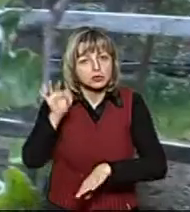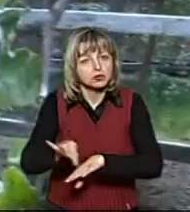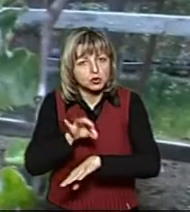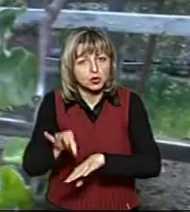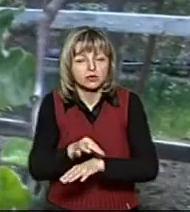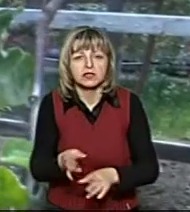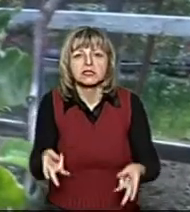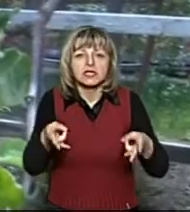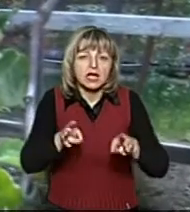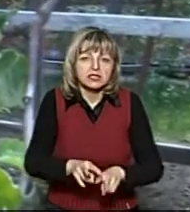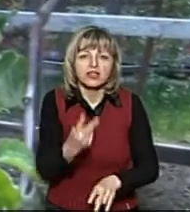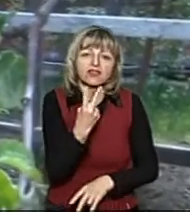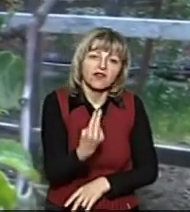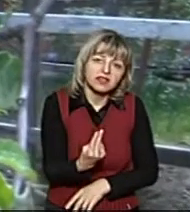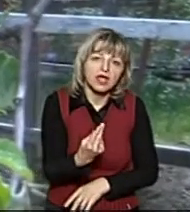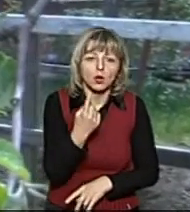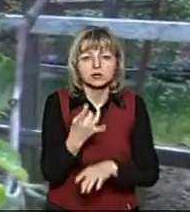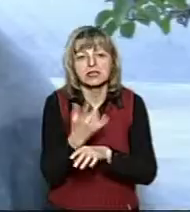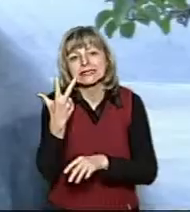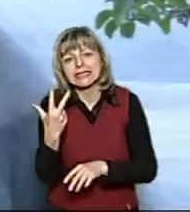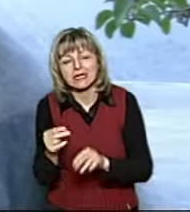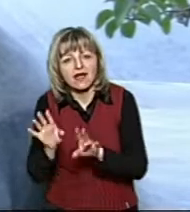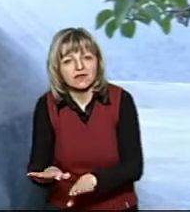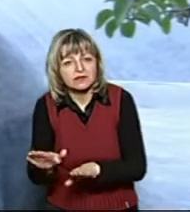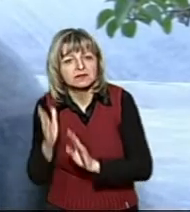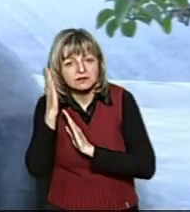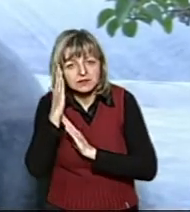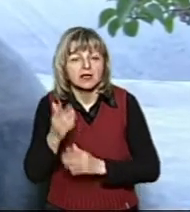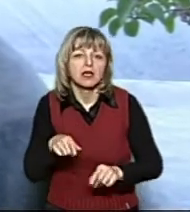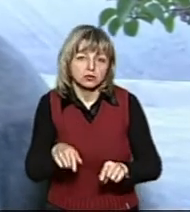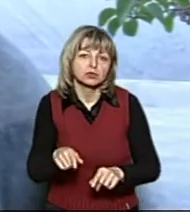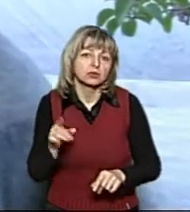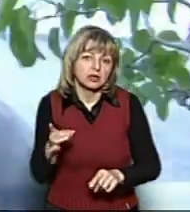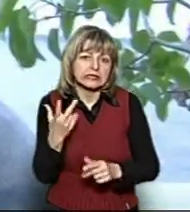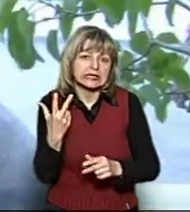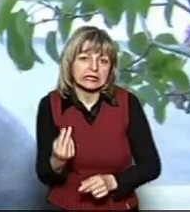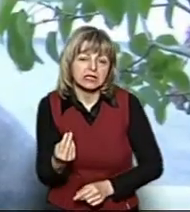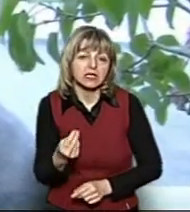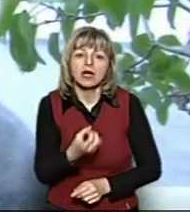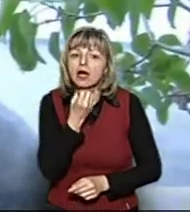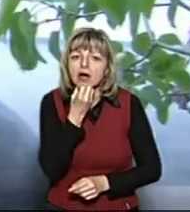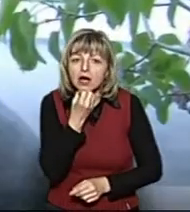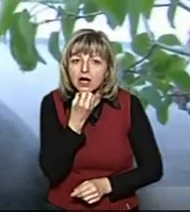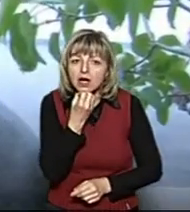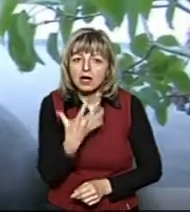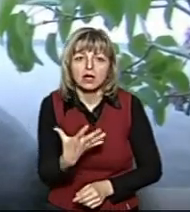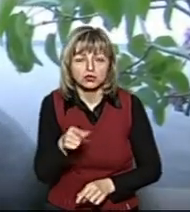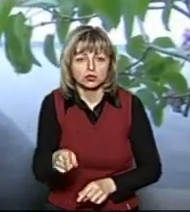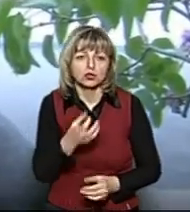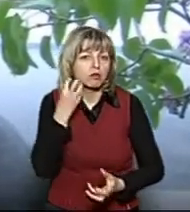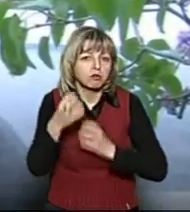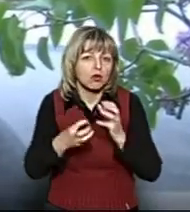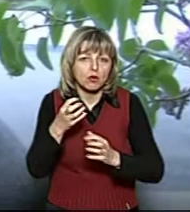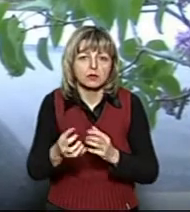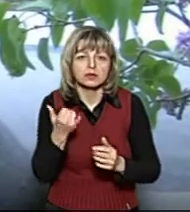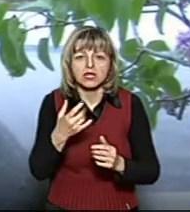чоловіком. Залишалися на 2 дні, один раз на 3 дні, цей раз теж так само на 3 дні. Вирощую багато помідор. Трохи в мене